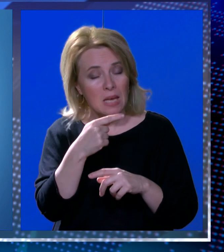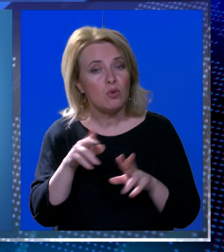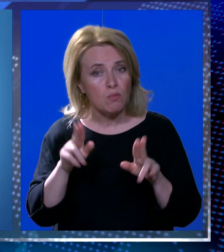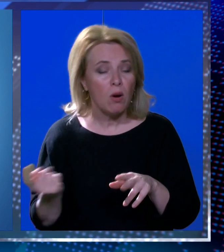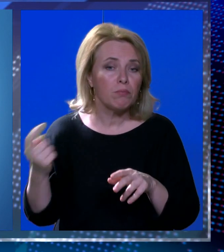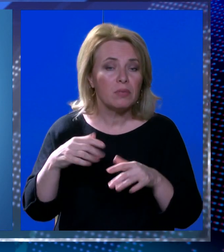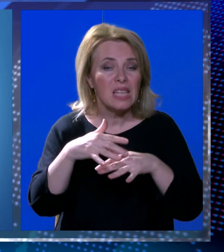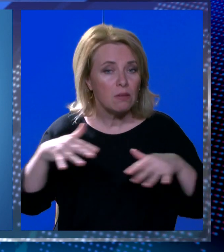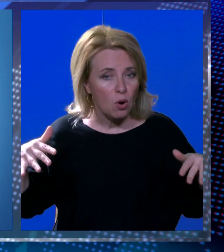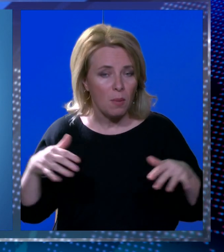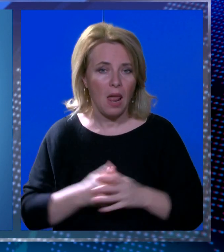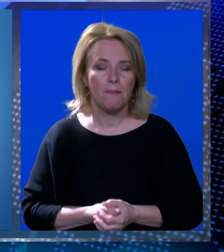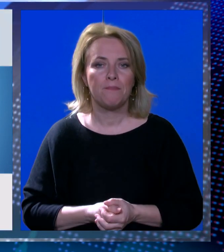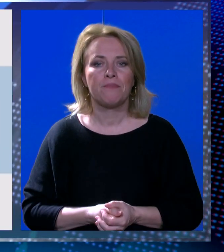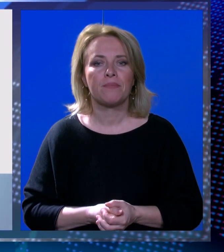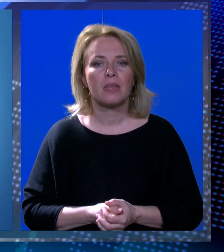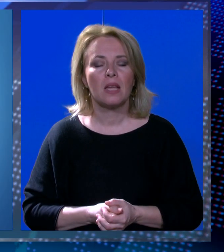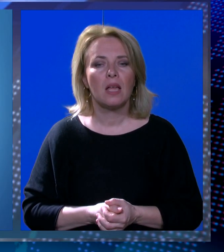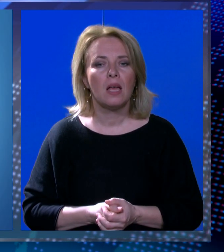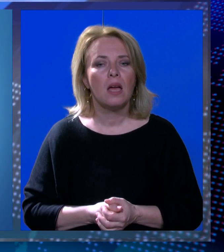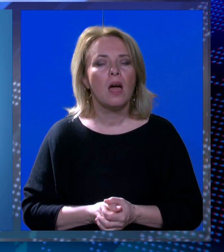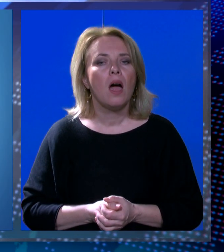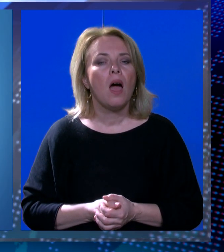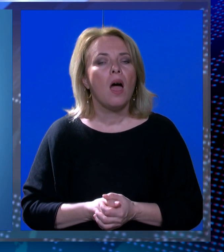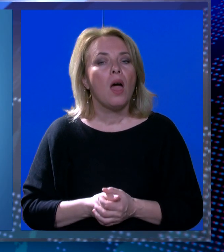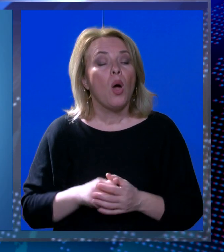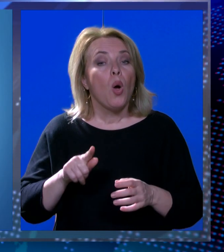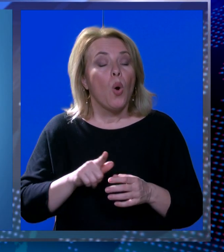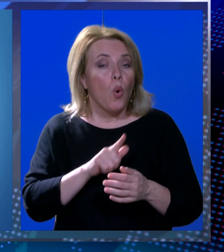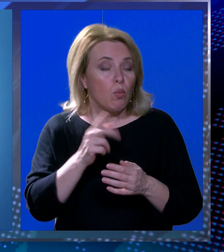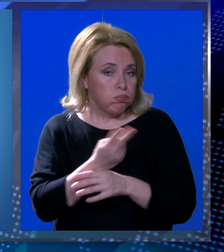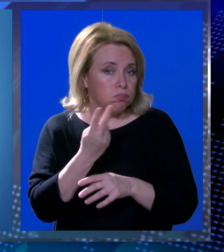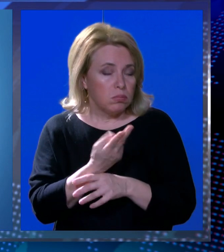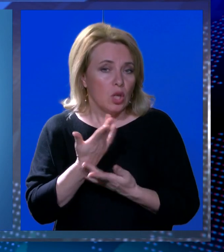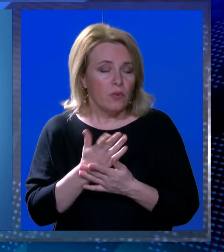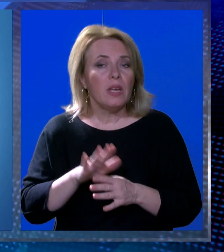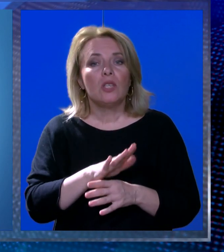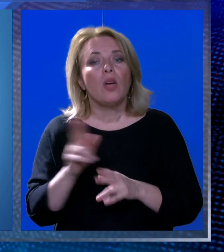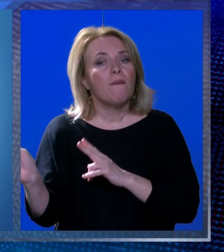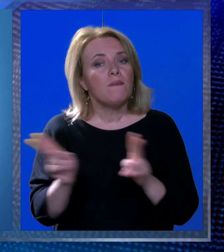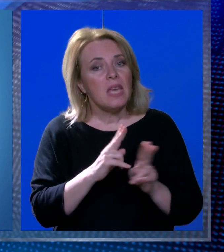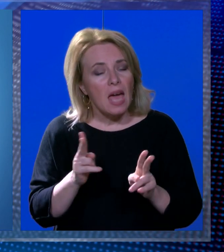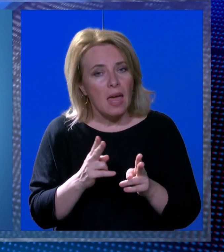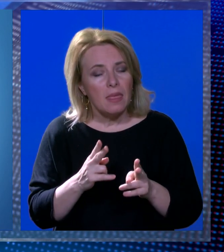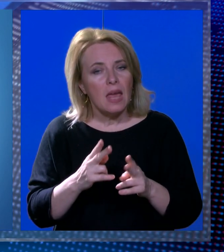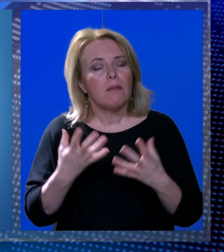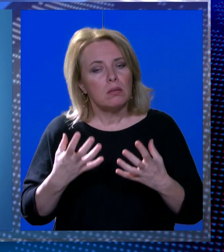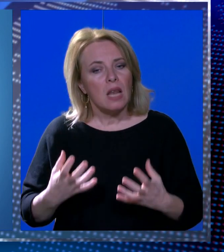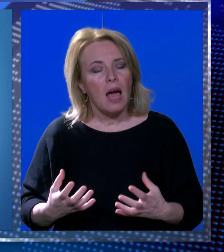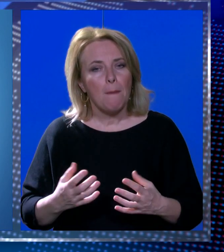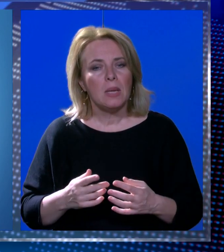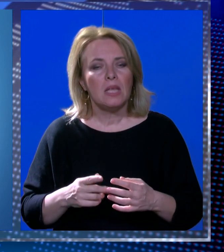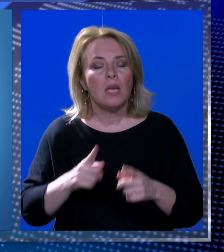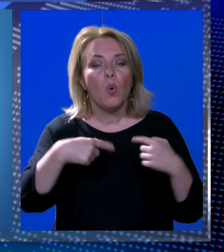četvrtak kada bura oslabi. U odnosu na prethodni dan u cijeloj zemlji će vjetar i njegovo pojačavanje osjeta